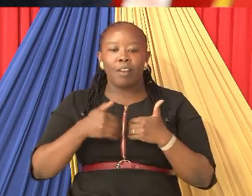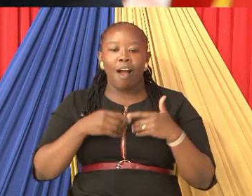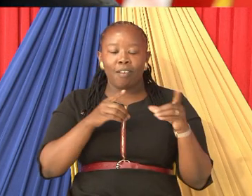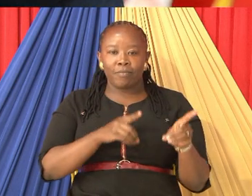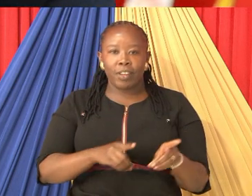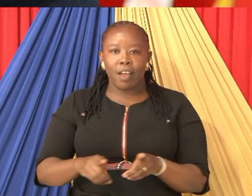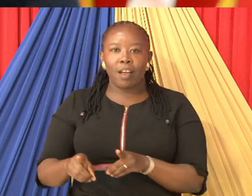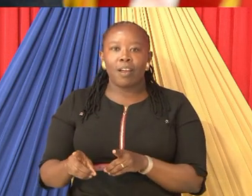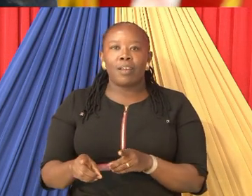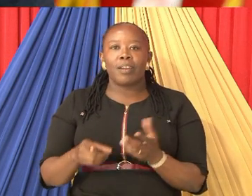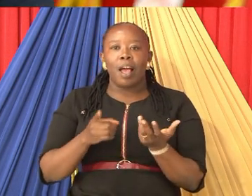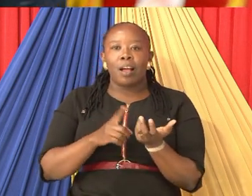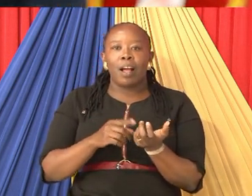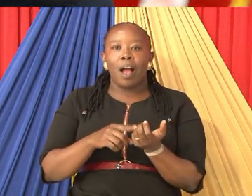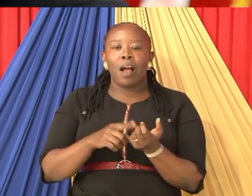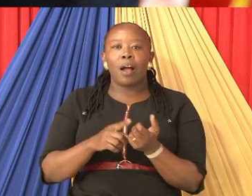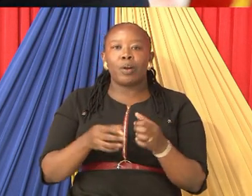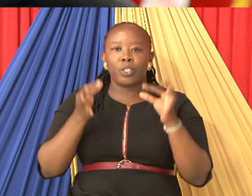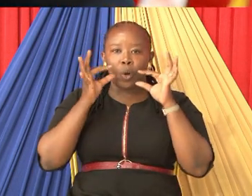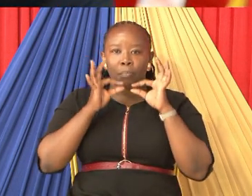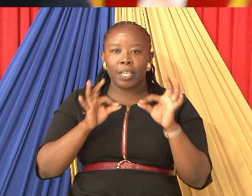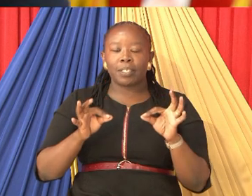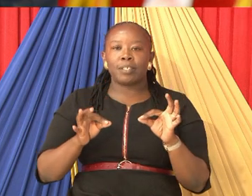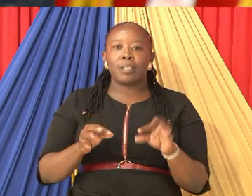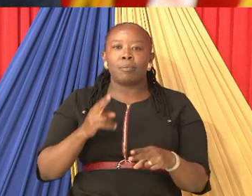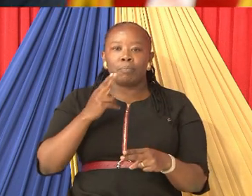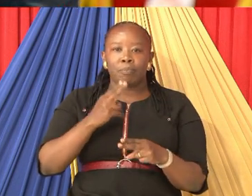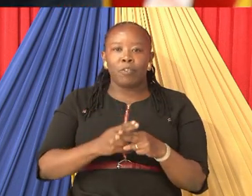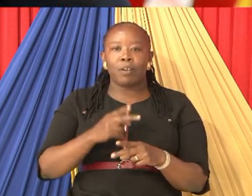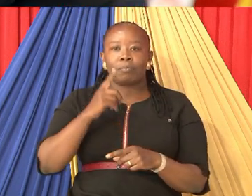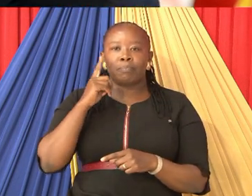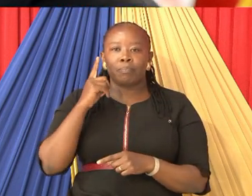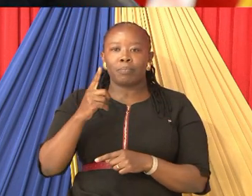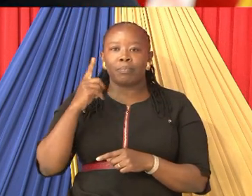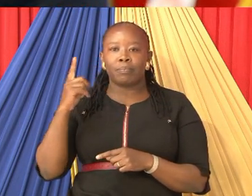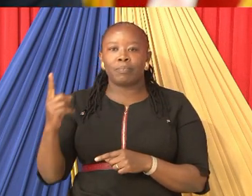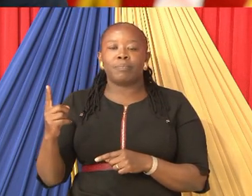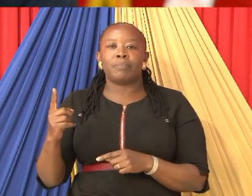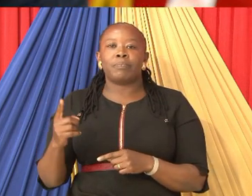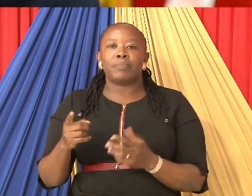Come on.